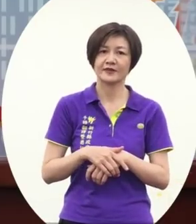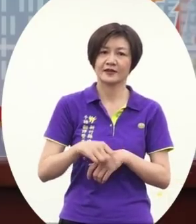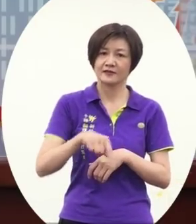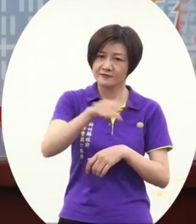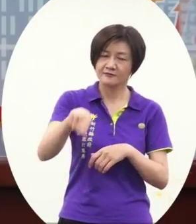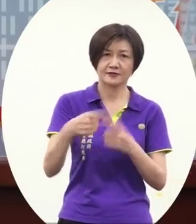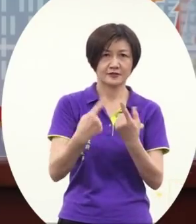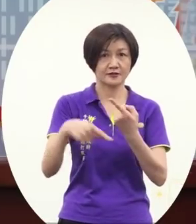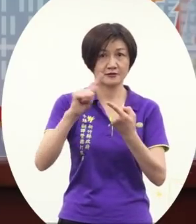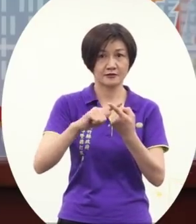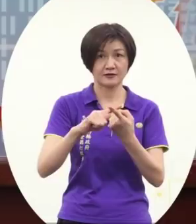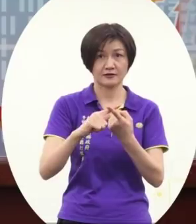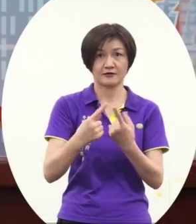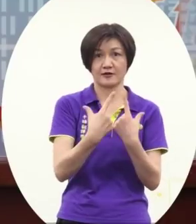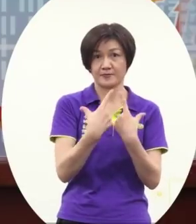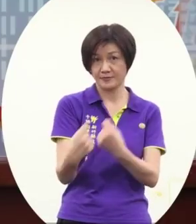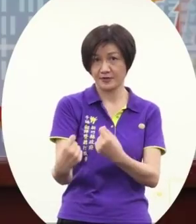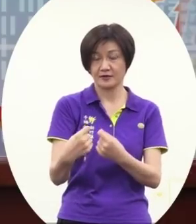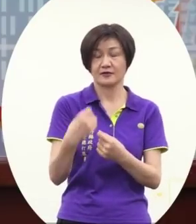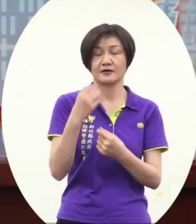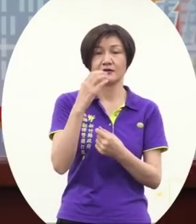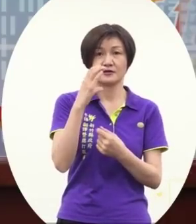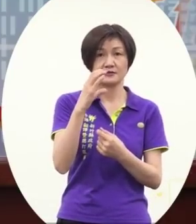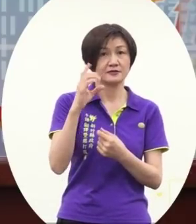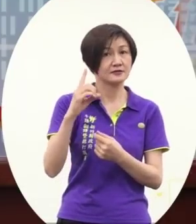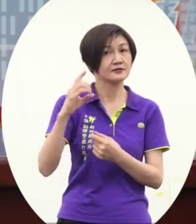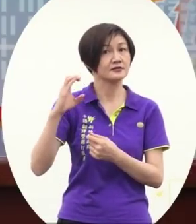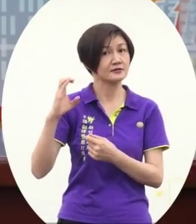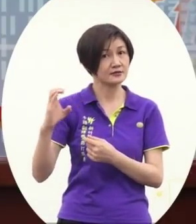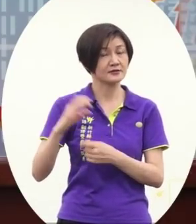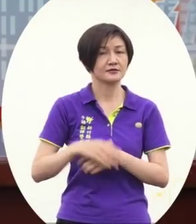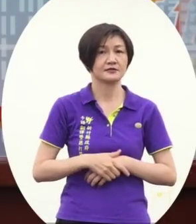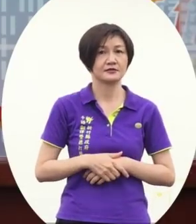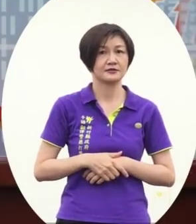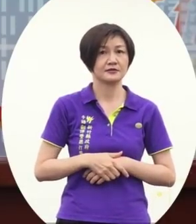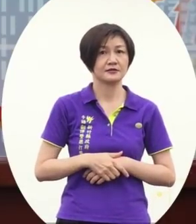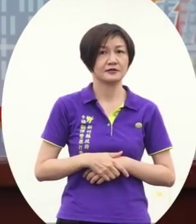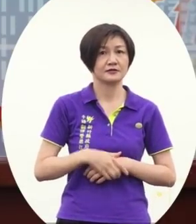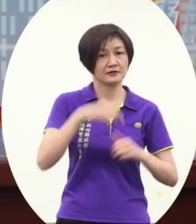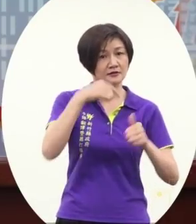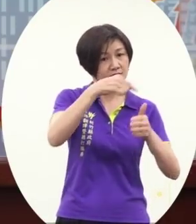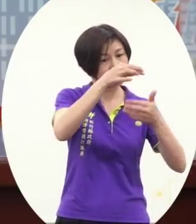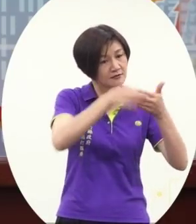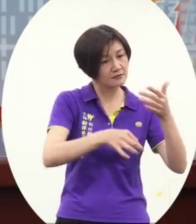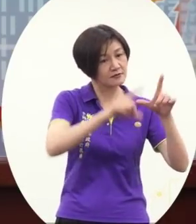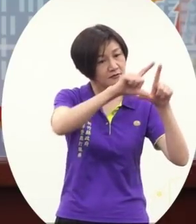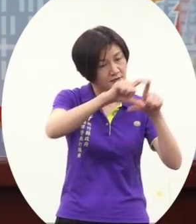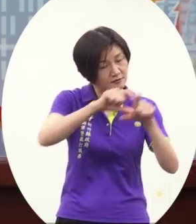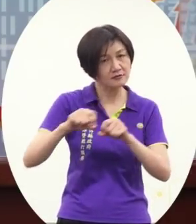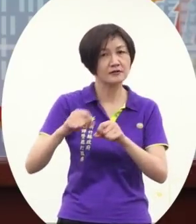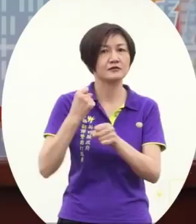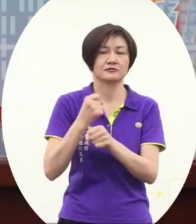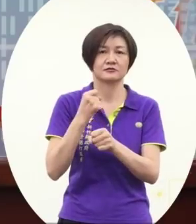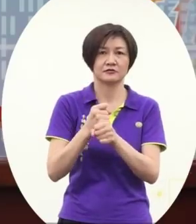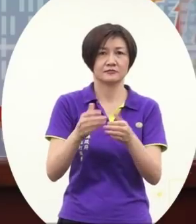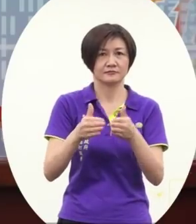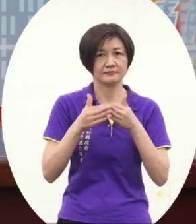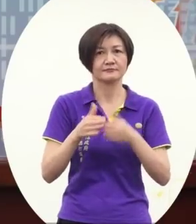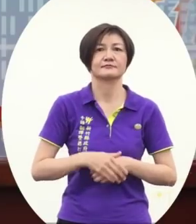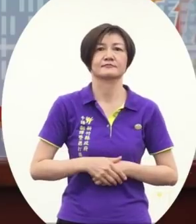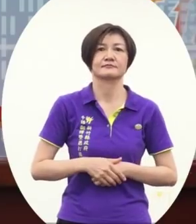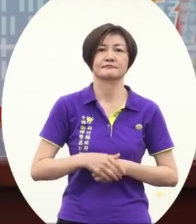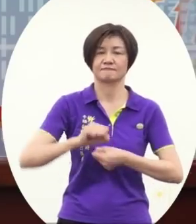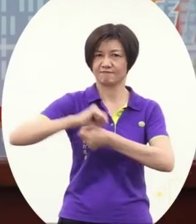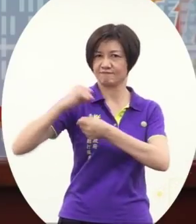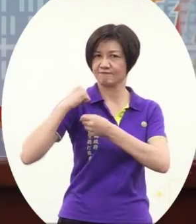个CDC 规定的一些指引的一些规则，来加强保